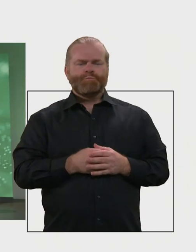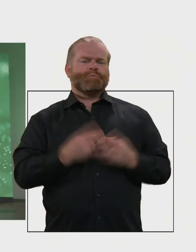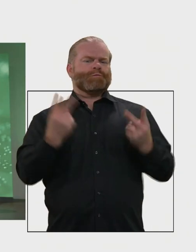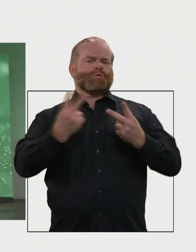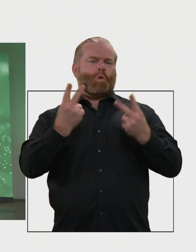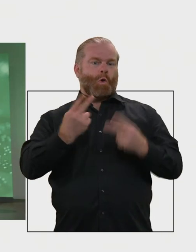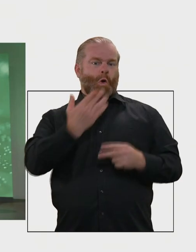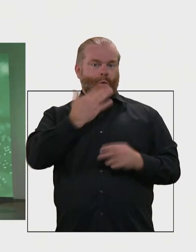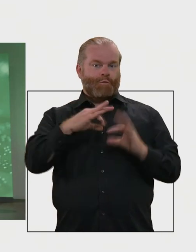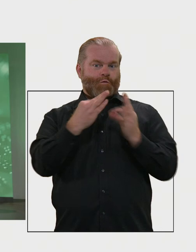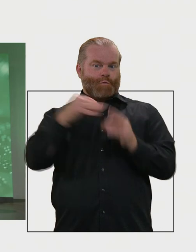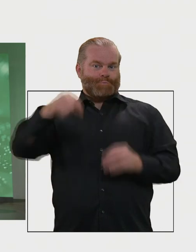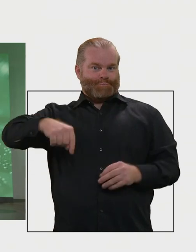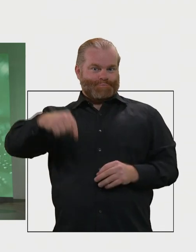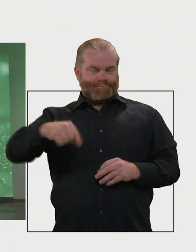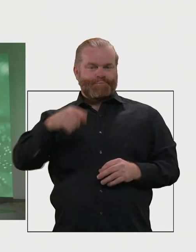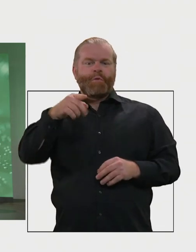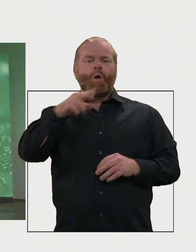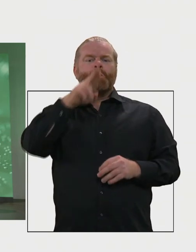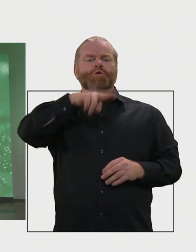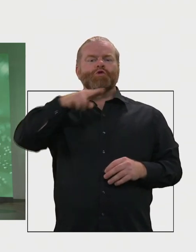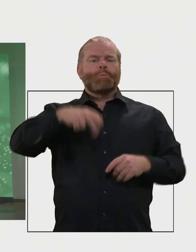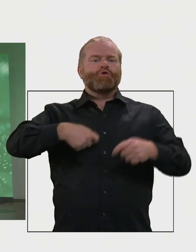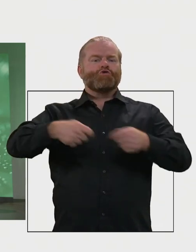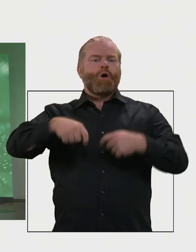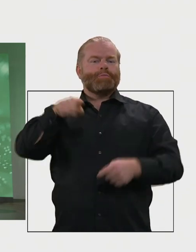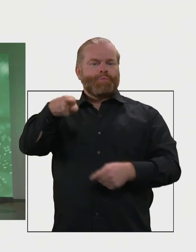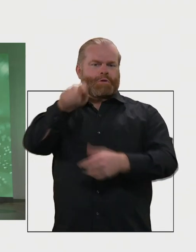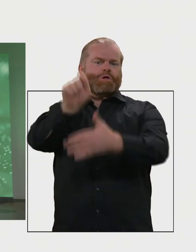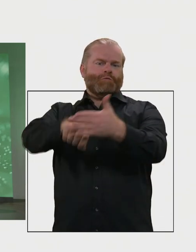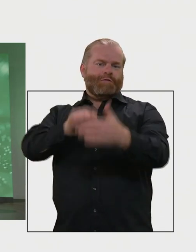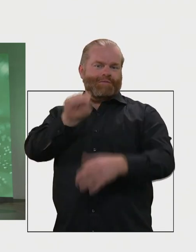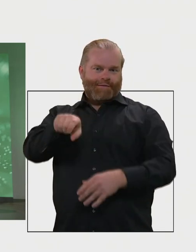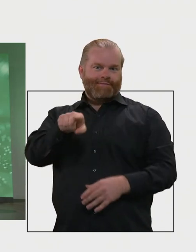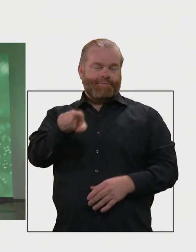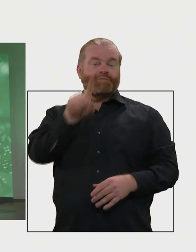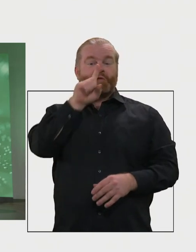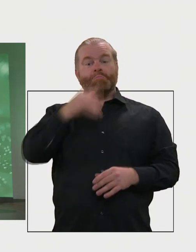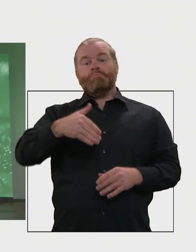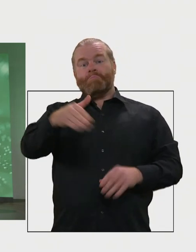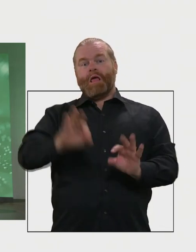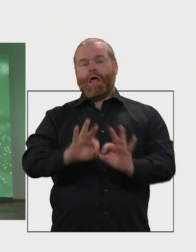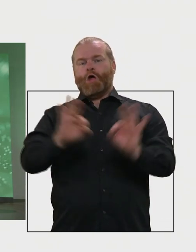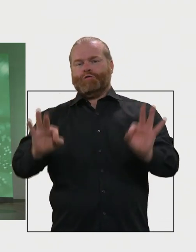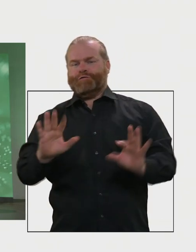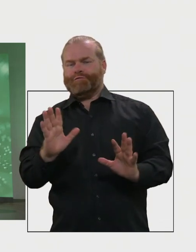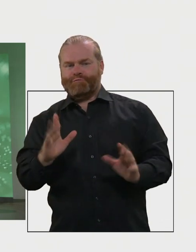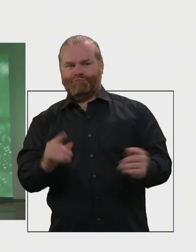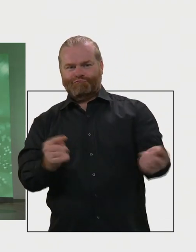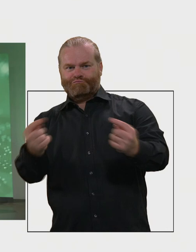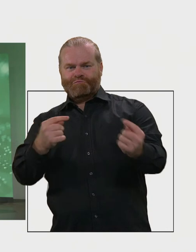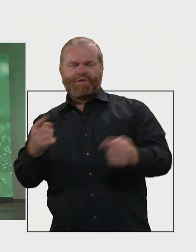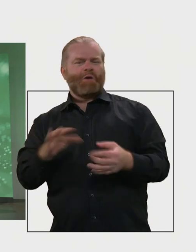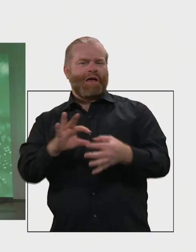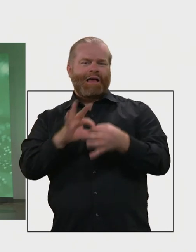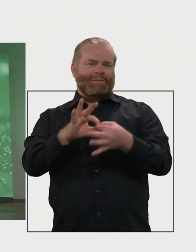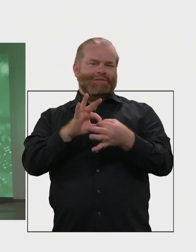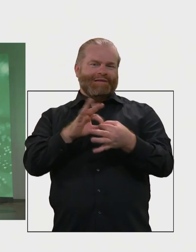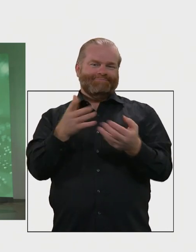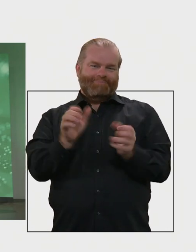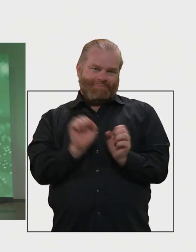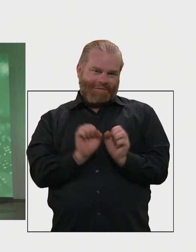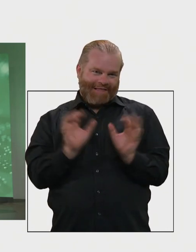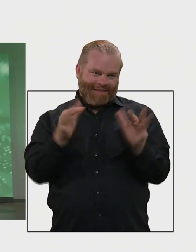das Humboldt-Forum und der Museumsshop öffnen können, das ist ja jetzt abhängig von der Pandemielage, wie sich das entwickelt. Also man kann es nicht online bestellen oder